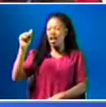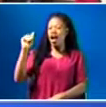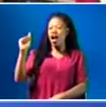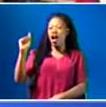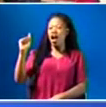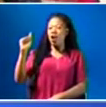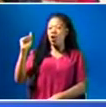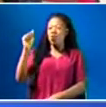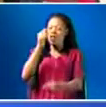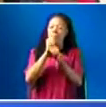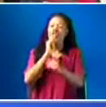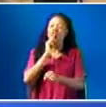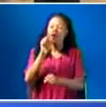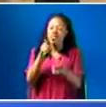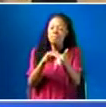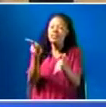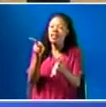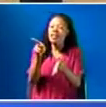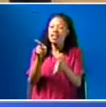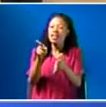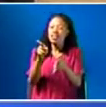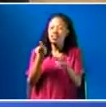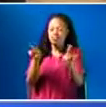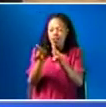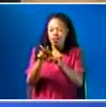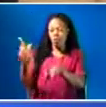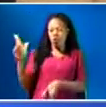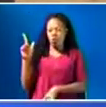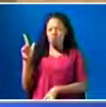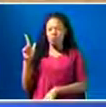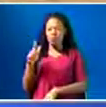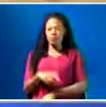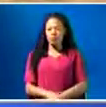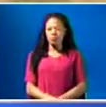ili kuhakikisha wanafidiwa kulingana na sheria.